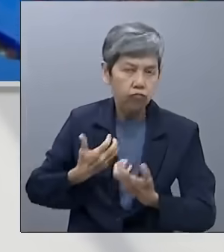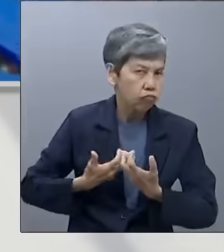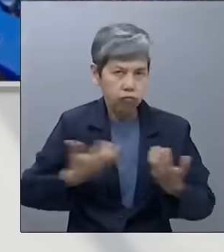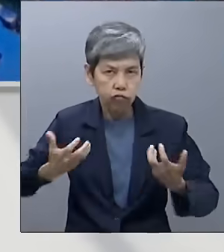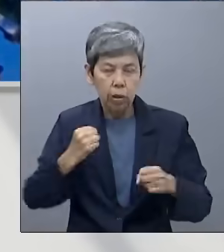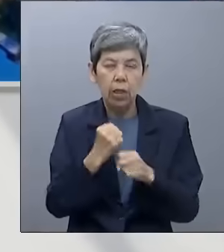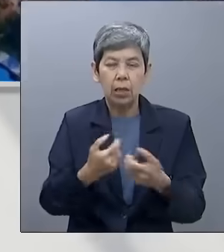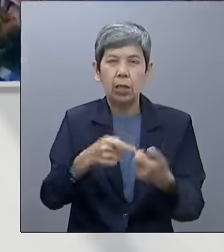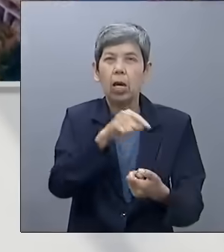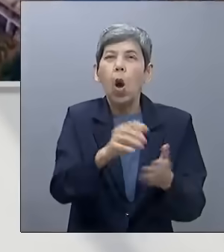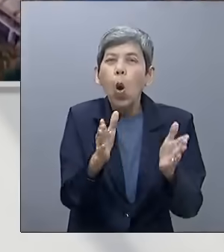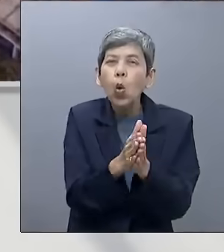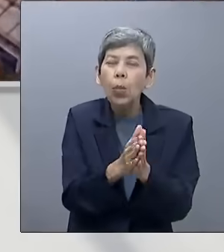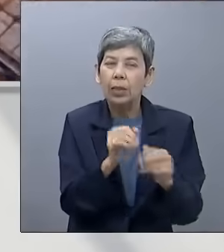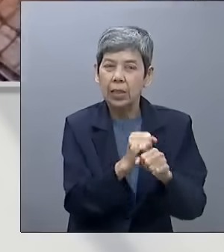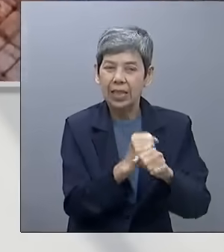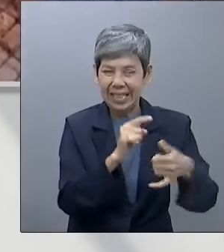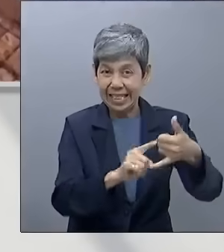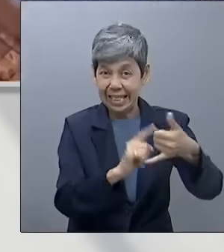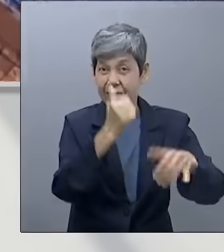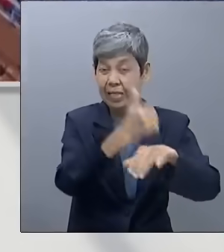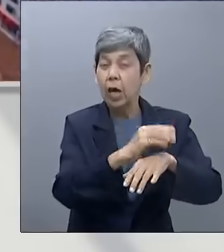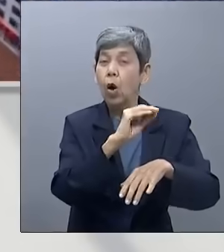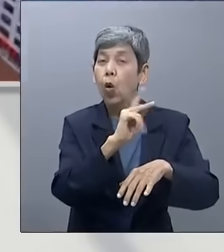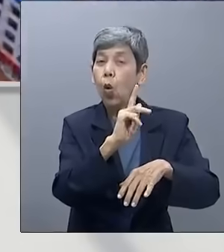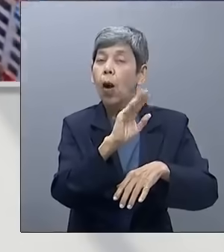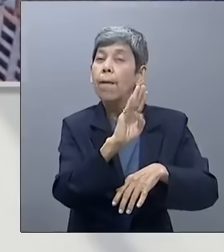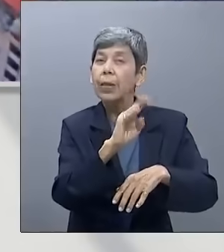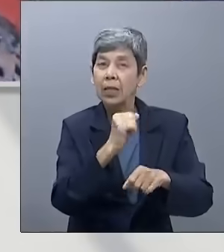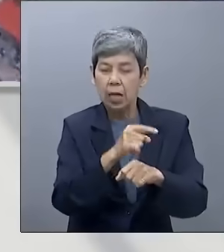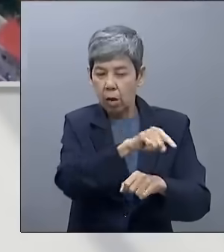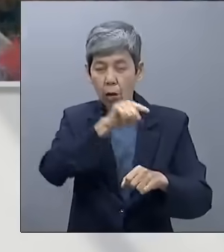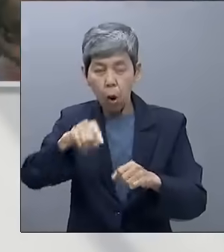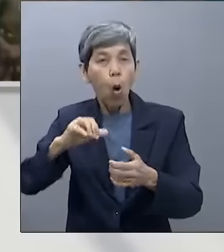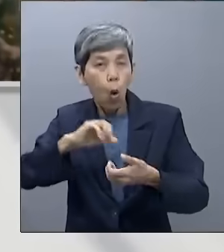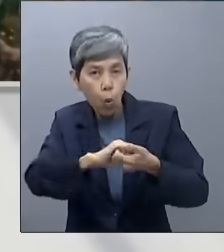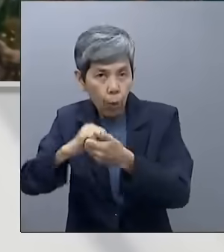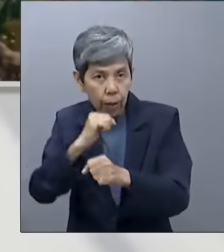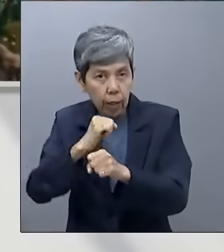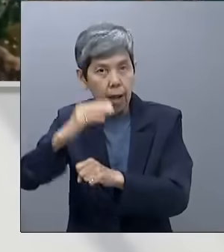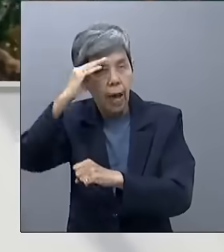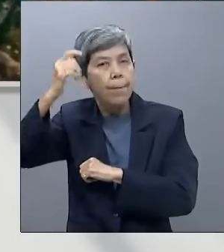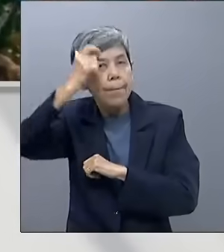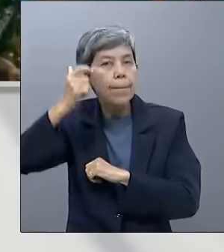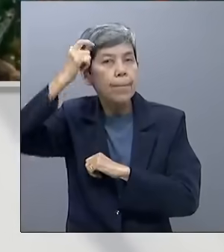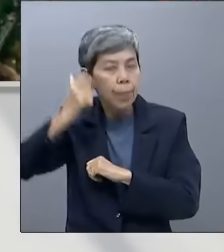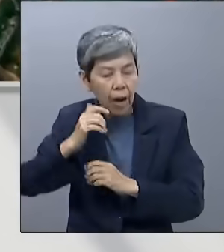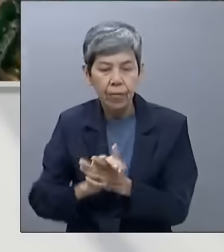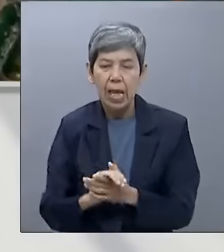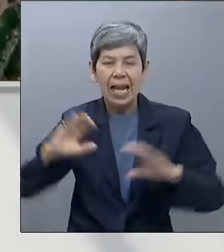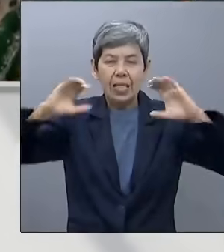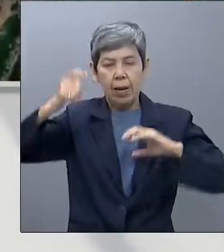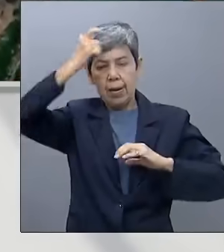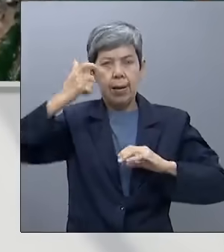การอยู่ร่วมกับโกก้างอ่า bgfนะคะไปร่วมกับกองทัพเมียนมาร์ทำให้รัฐบาล